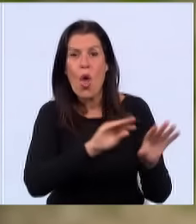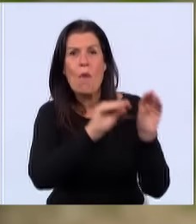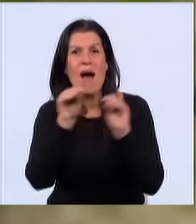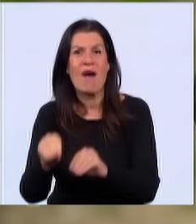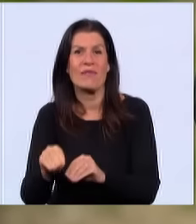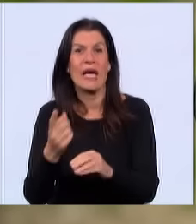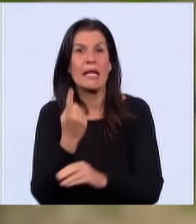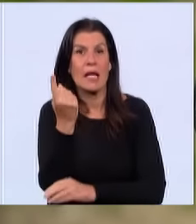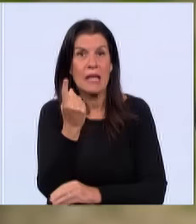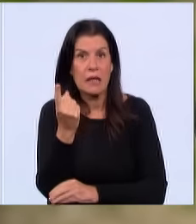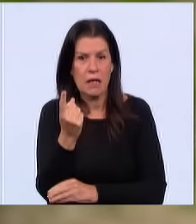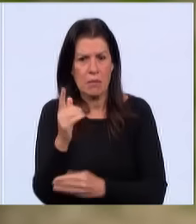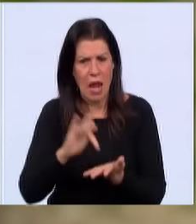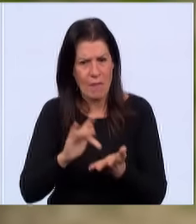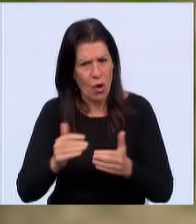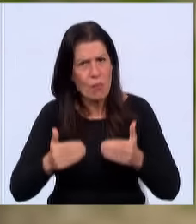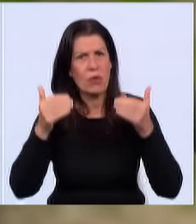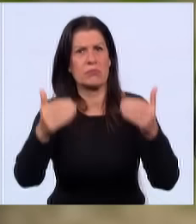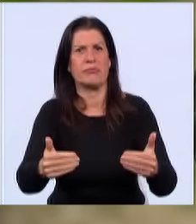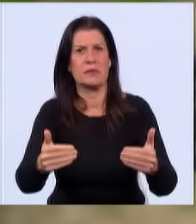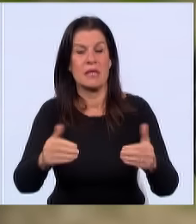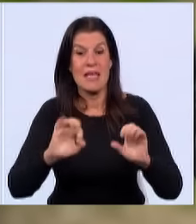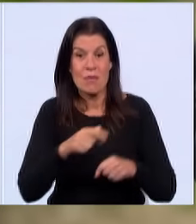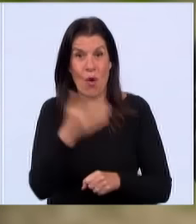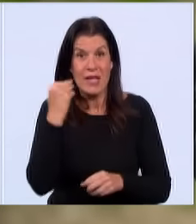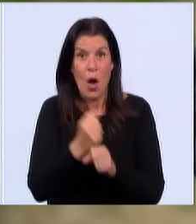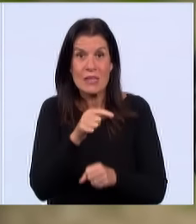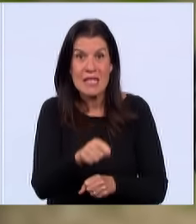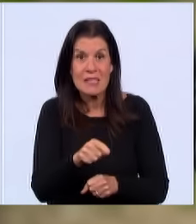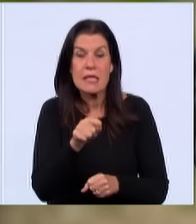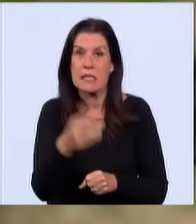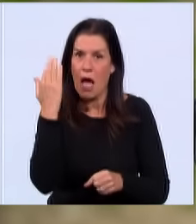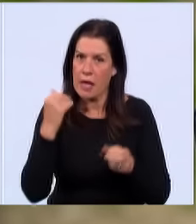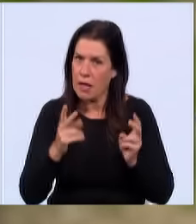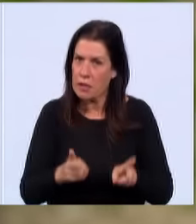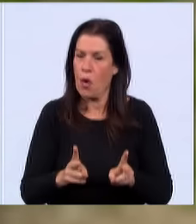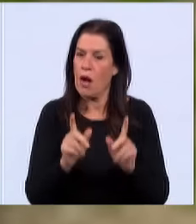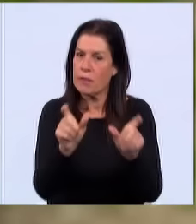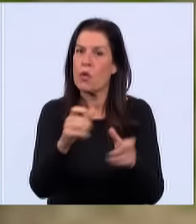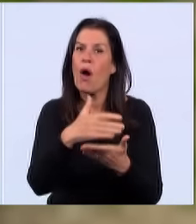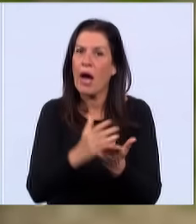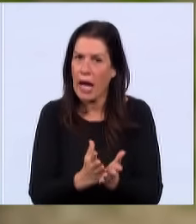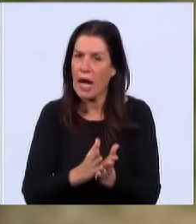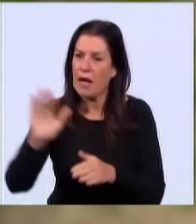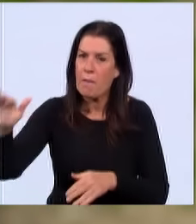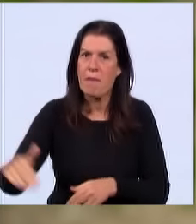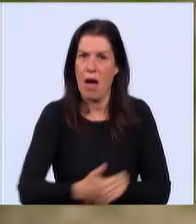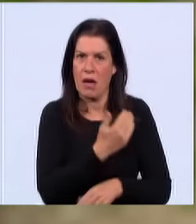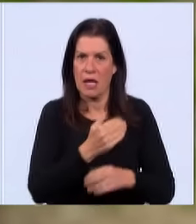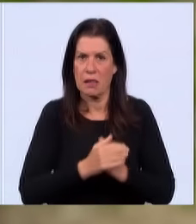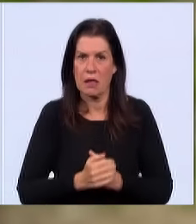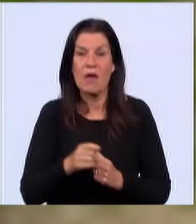לעמדות קדמיות, פעולה שהייתה יכולה למנוע חלק מהחדירה ההמונית של הגדר, והוא לא מקפיץ את כוח ההתערבות של